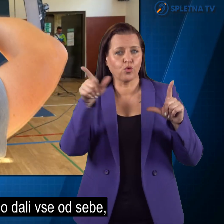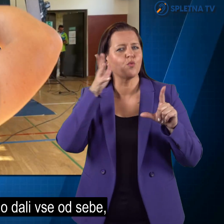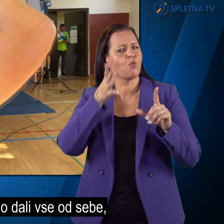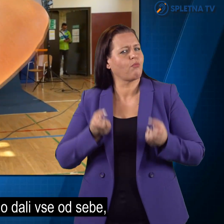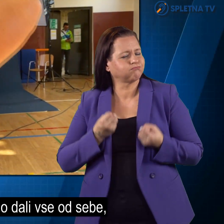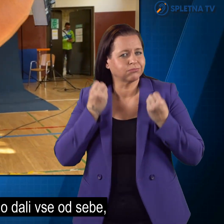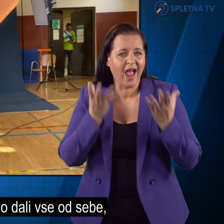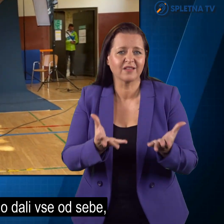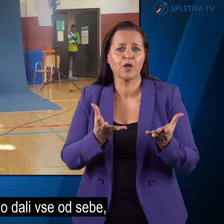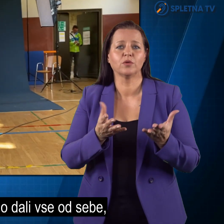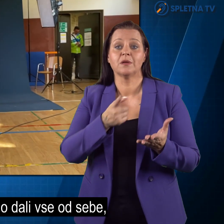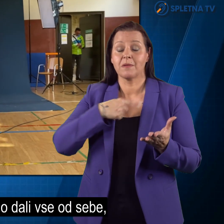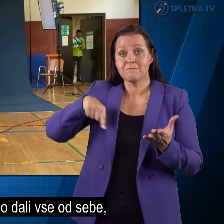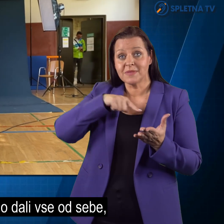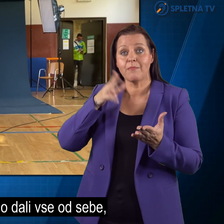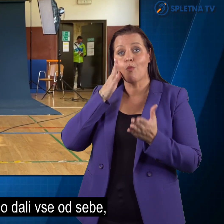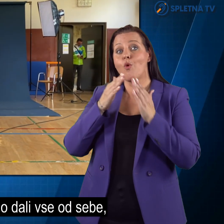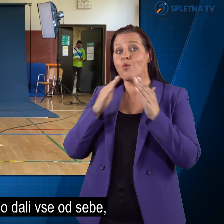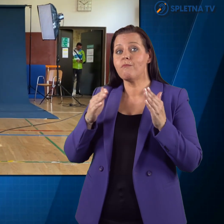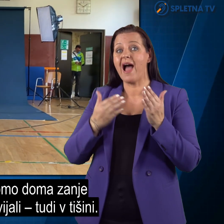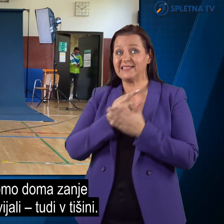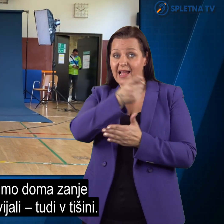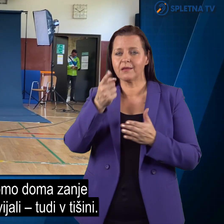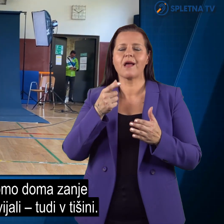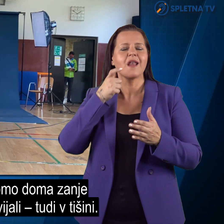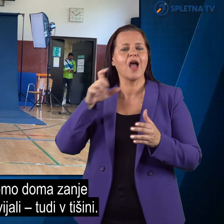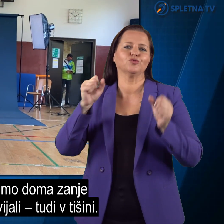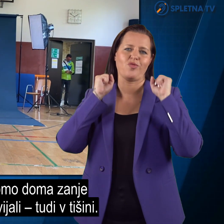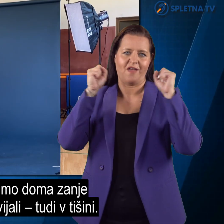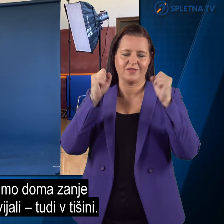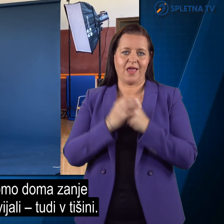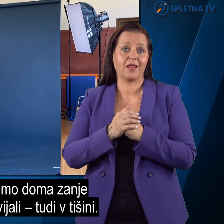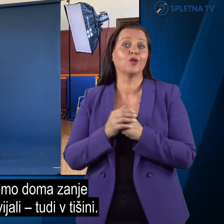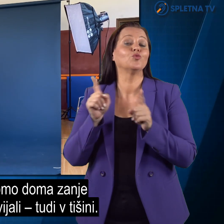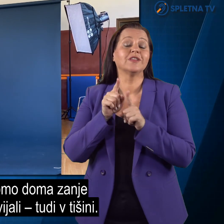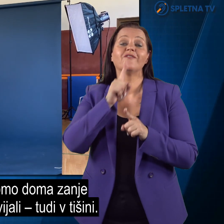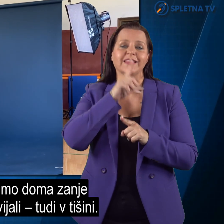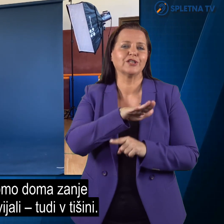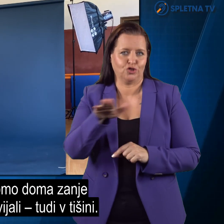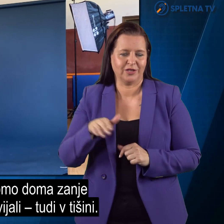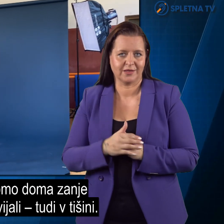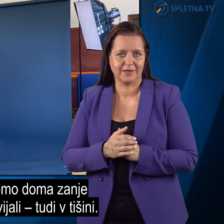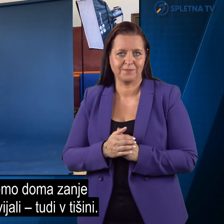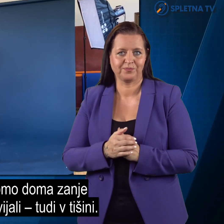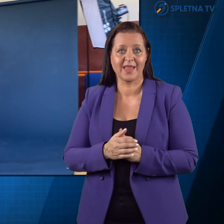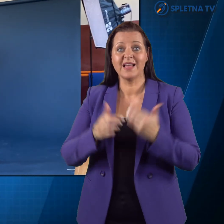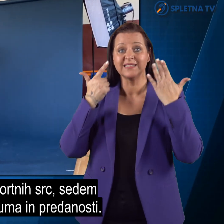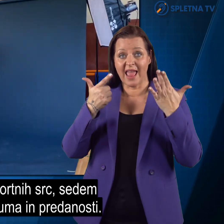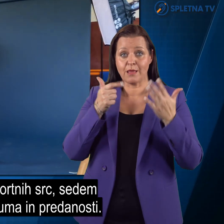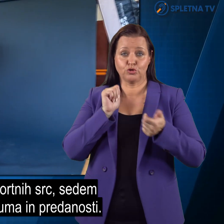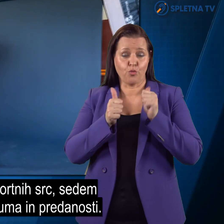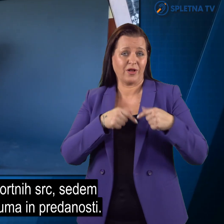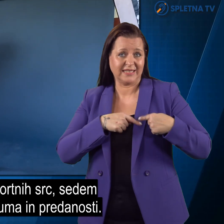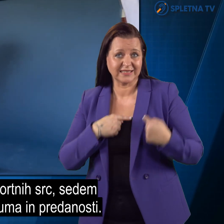Tokiu bodo dali vse od sebe, mi pa bomo doma zanje glasno navijali tudi v tišini.